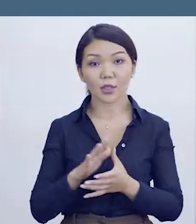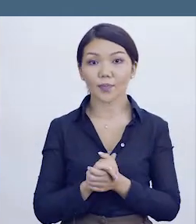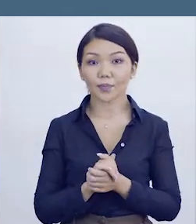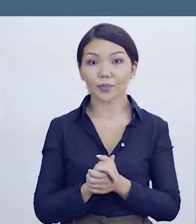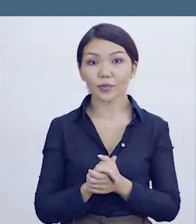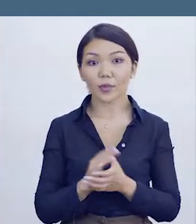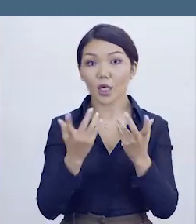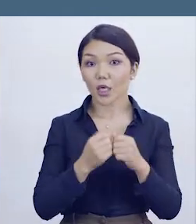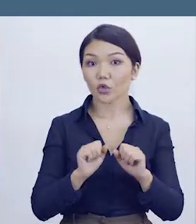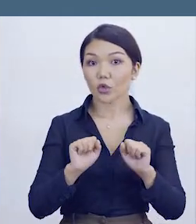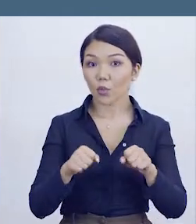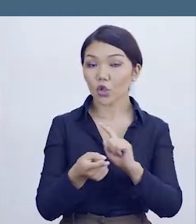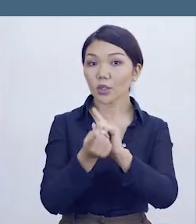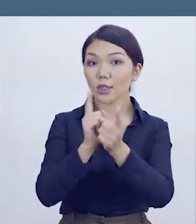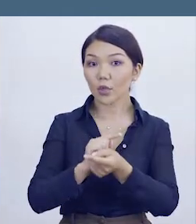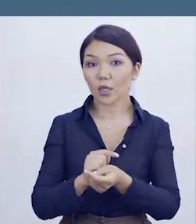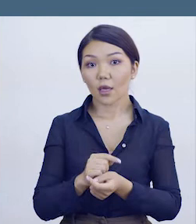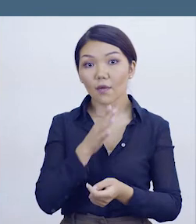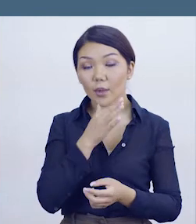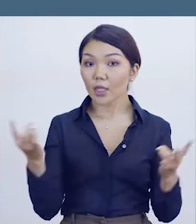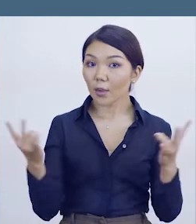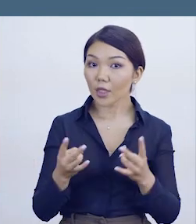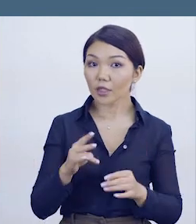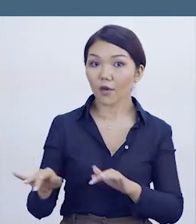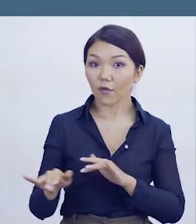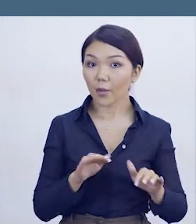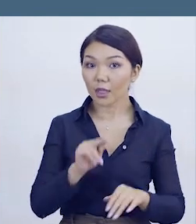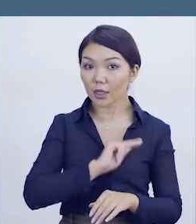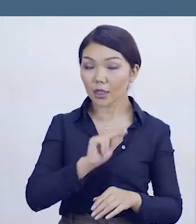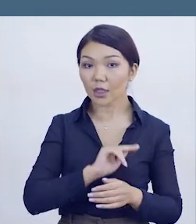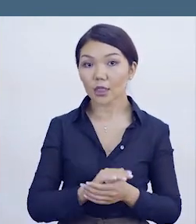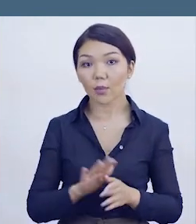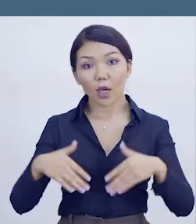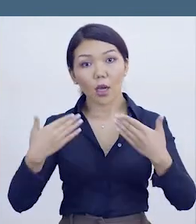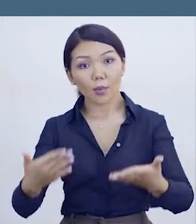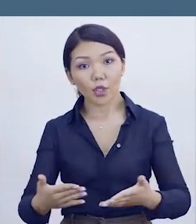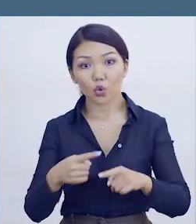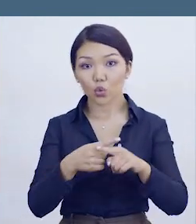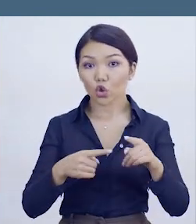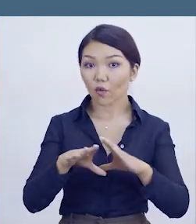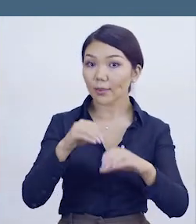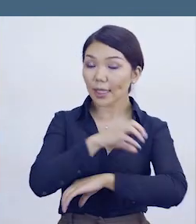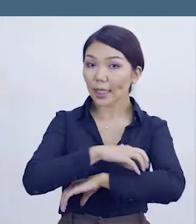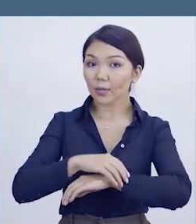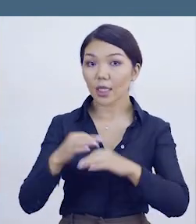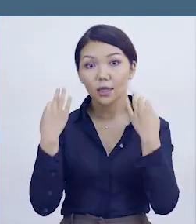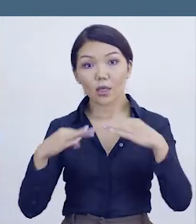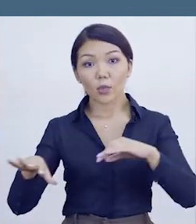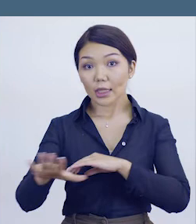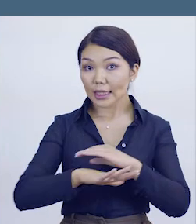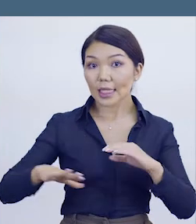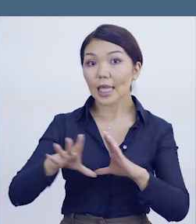свыше 1201 избирателя, не менее 11 членов комиссии. Количество членов участковой избирательной комиссии может